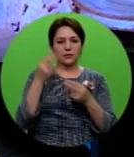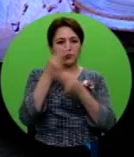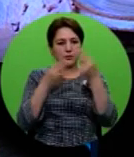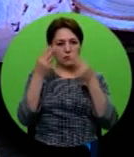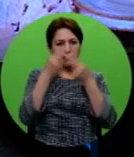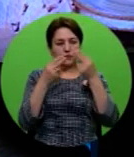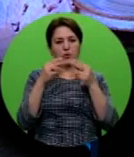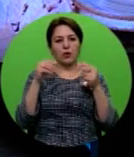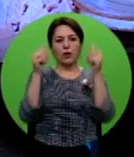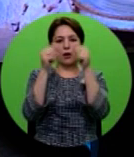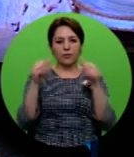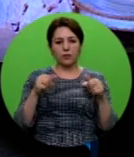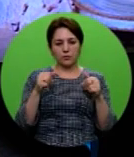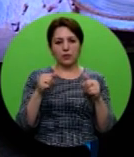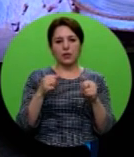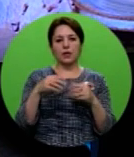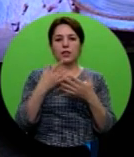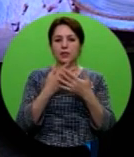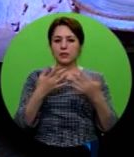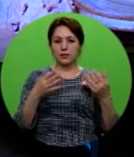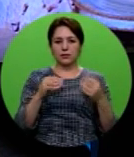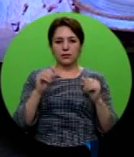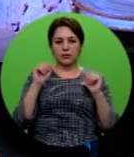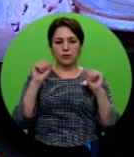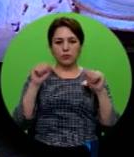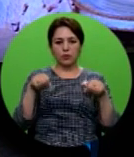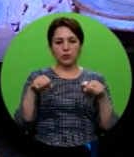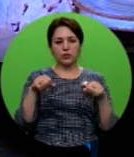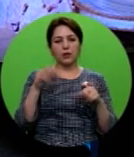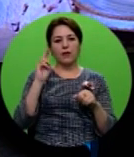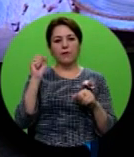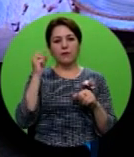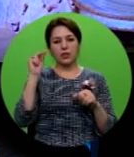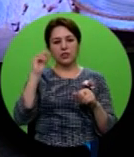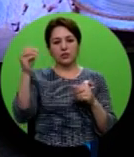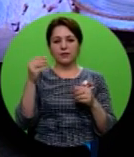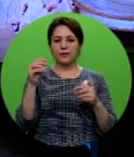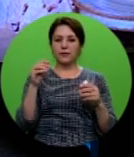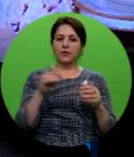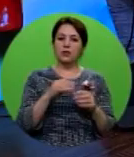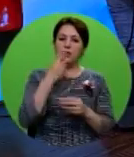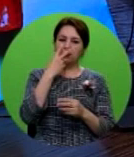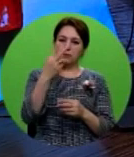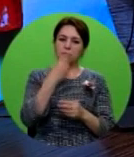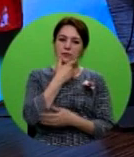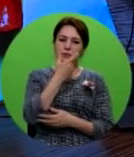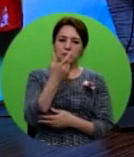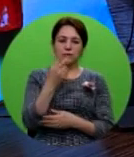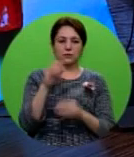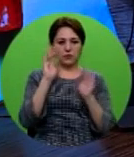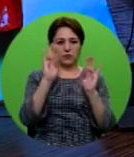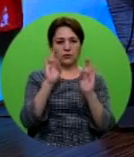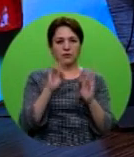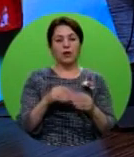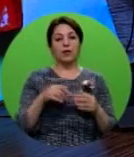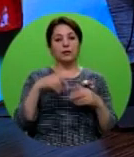оформленные изделия иногда используем в качестве украшения в доме в виде панно, например. Вот